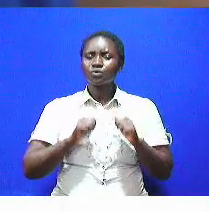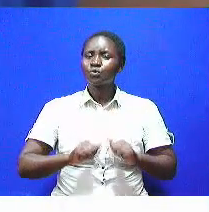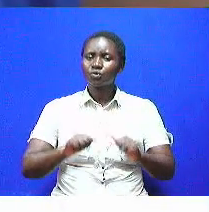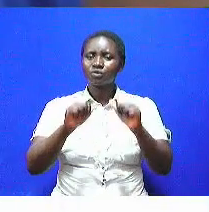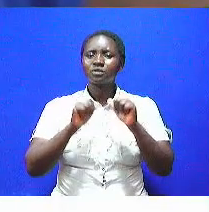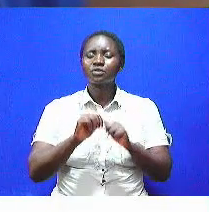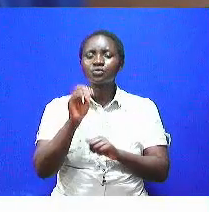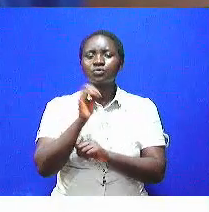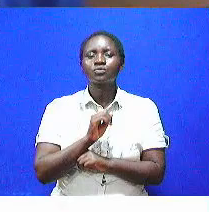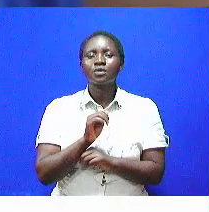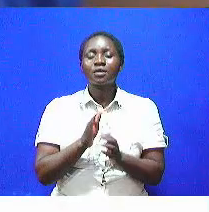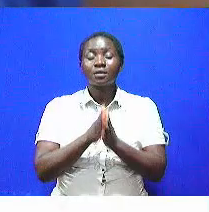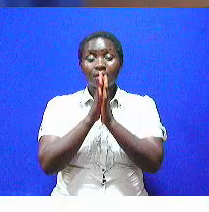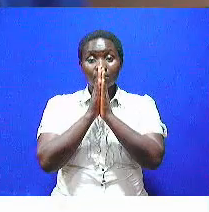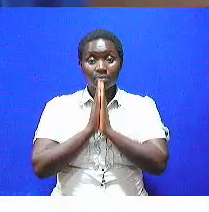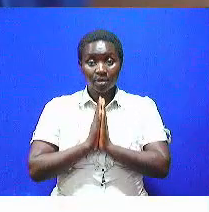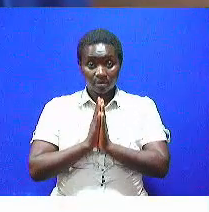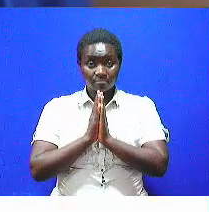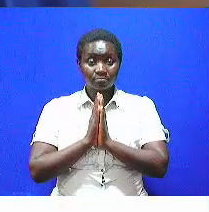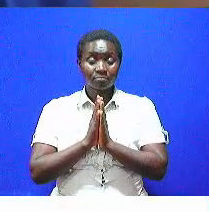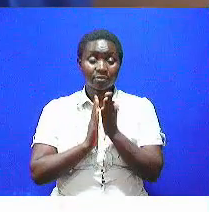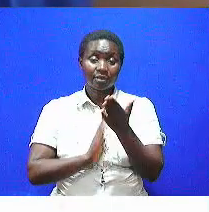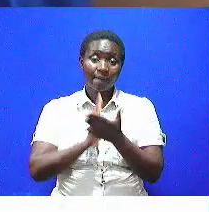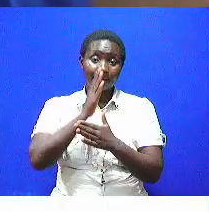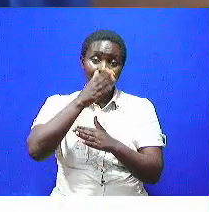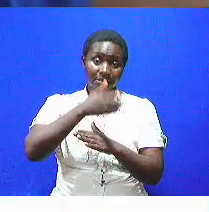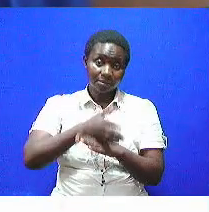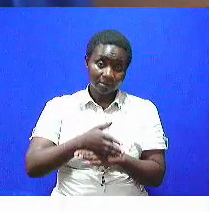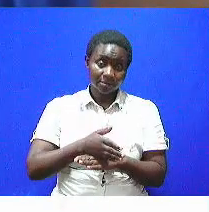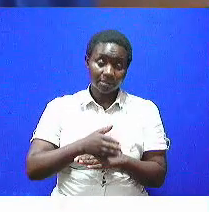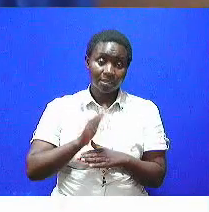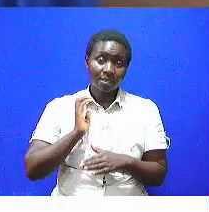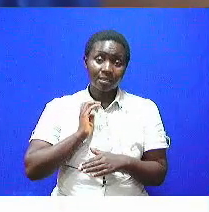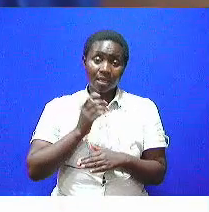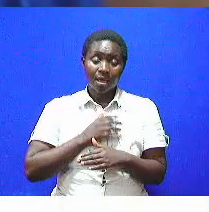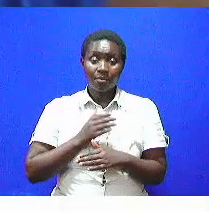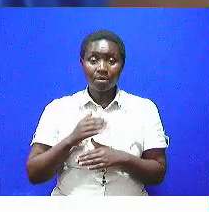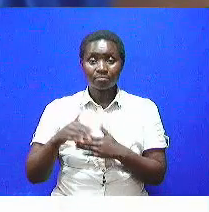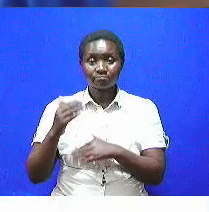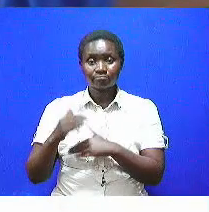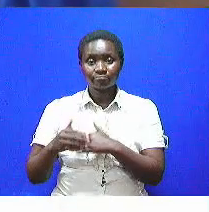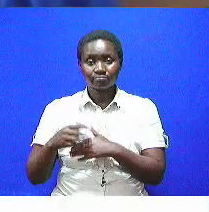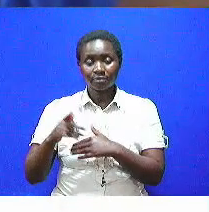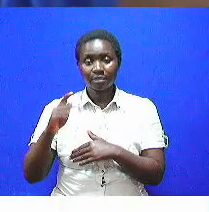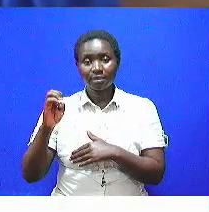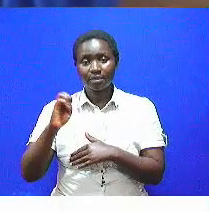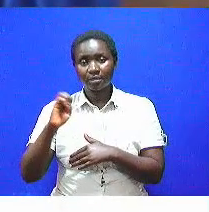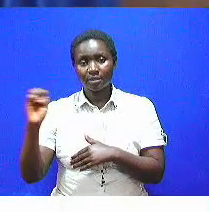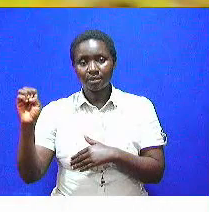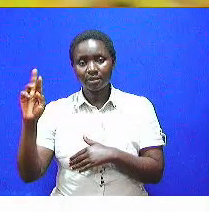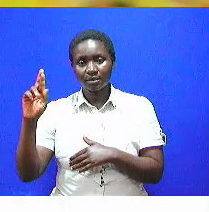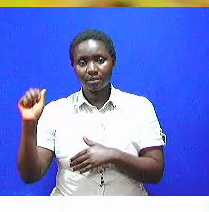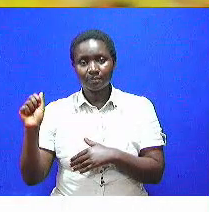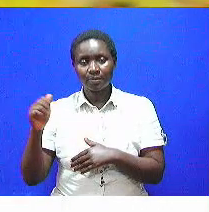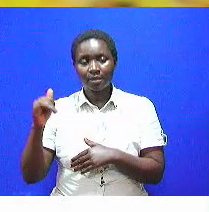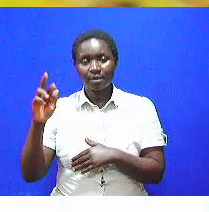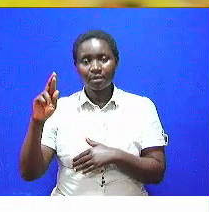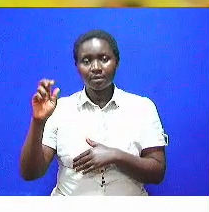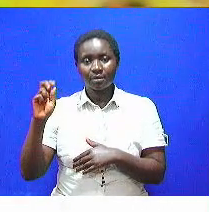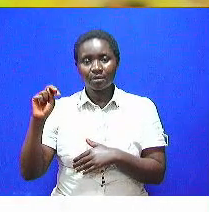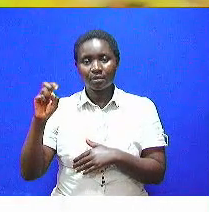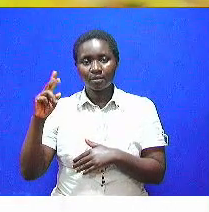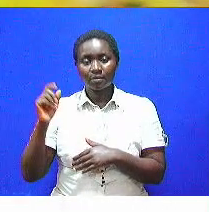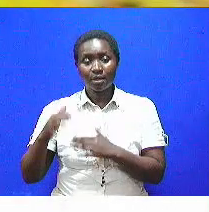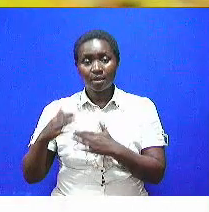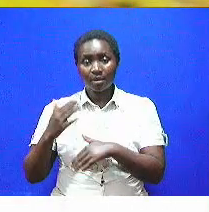kuomba erindoete nyakitale itobeka ina chubuna kera chabo iranda no chirawa neighboring